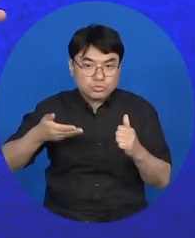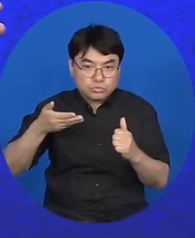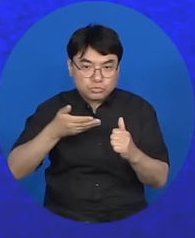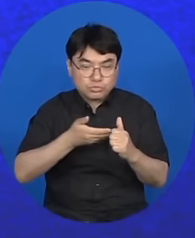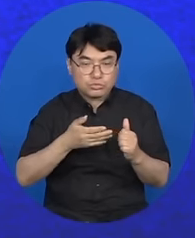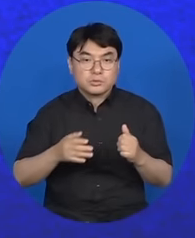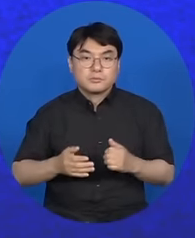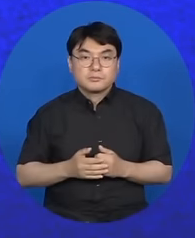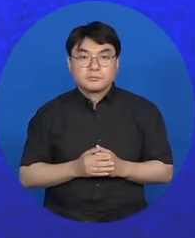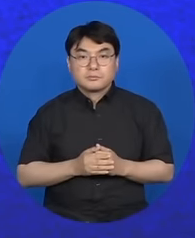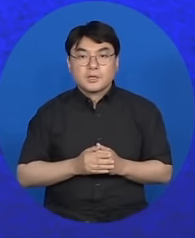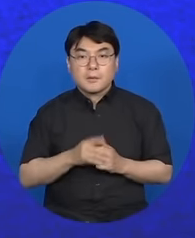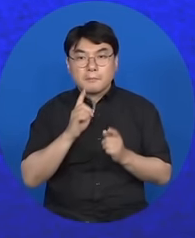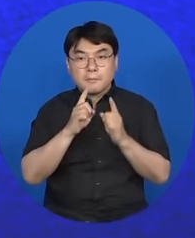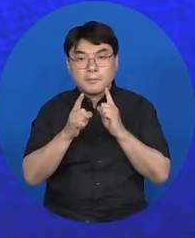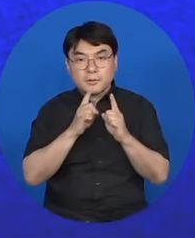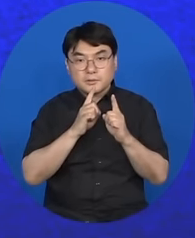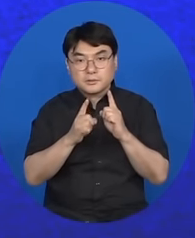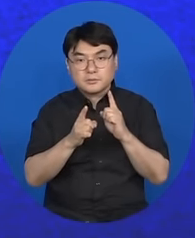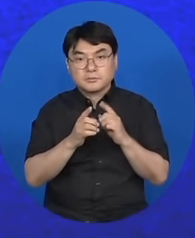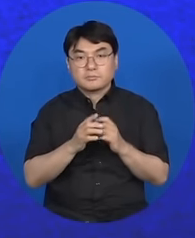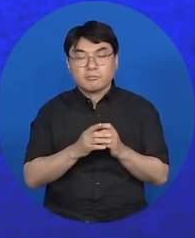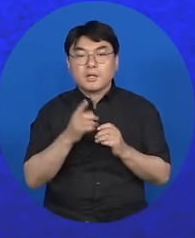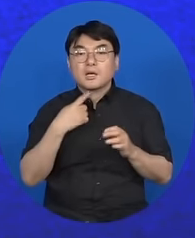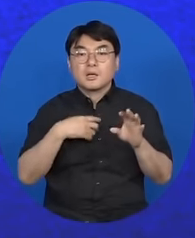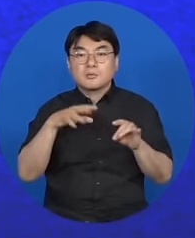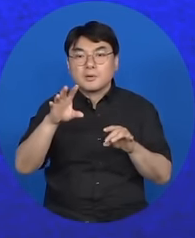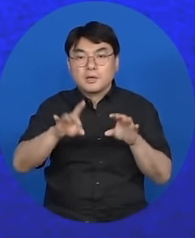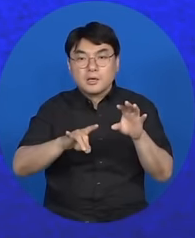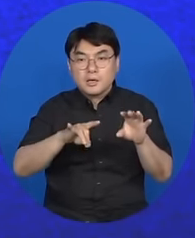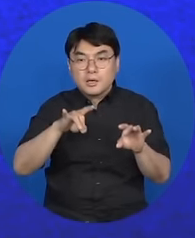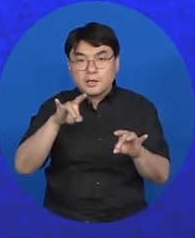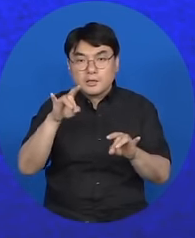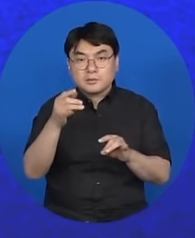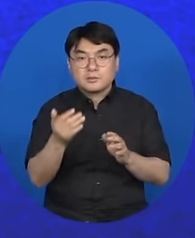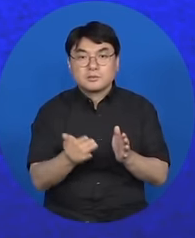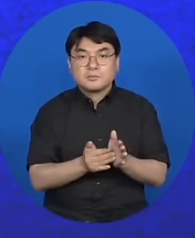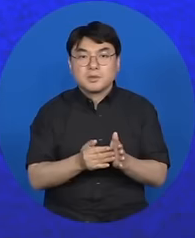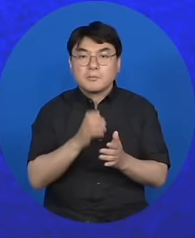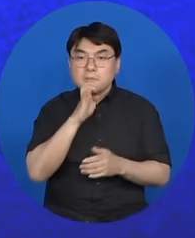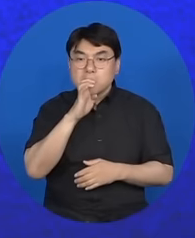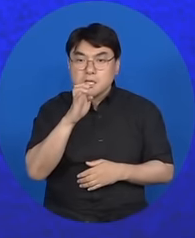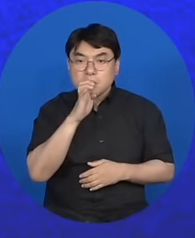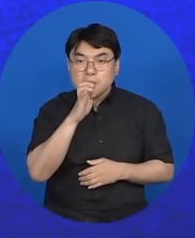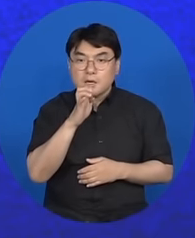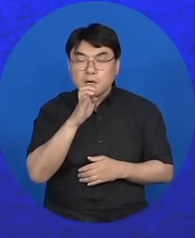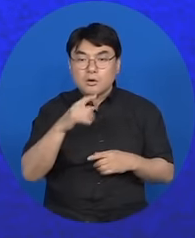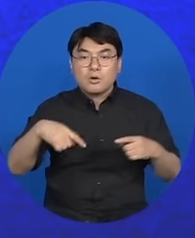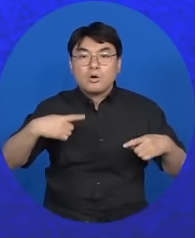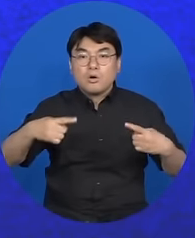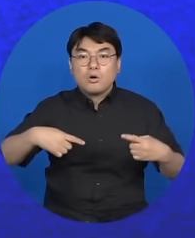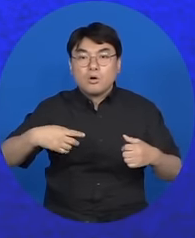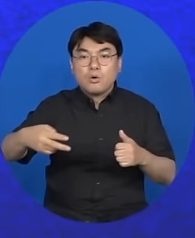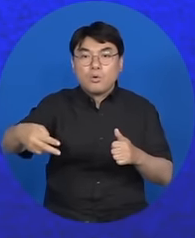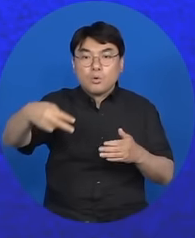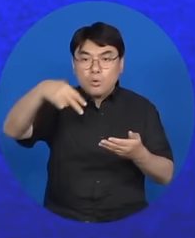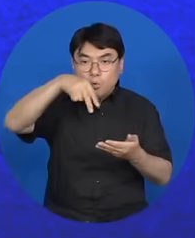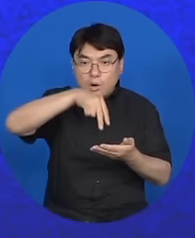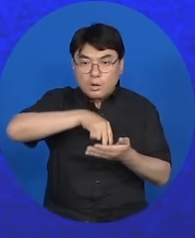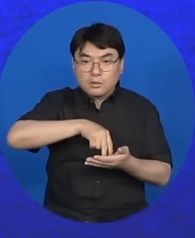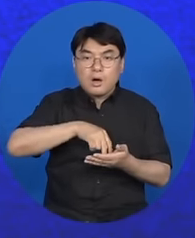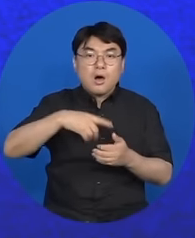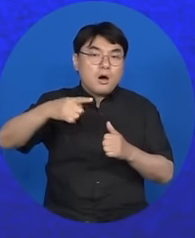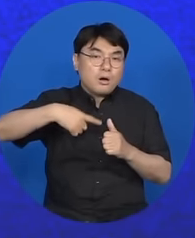이 말씀을 깨닫지 못하고 있었습니다. 갈급한 상황이었습니다. 그래서 이 빌립에게 청하여서 수레에 올라와서 이 말씀을 가르쳐